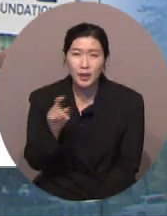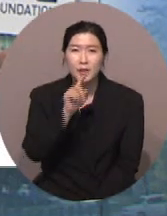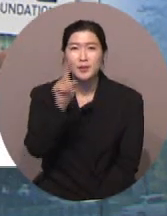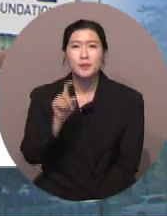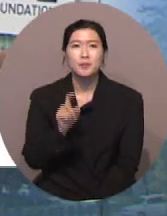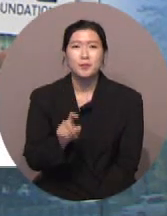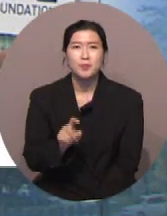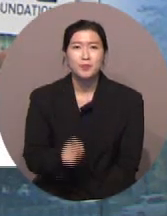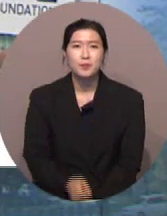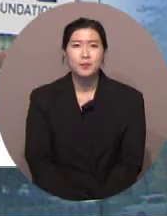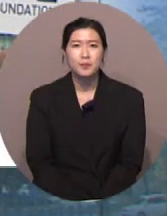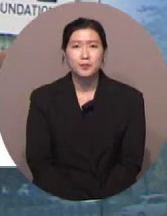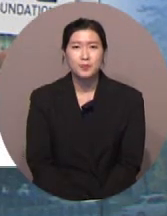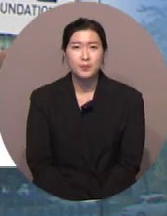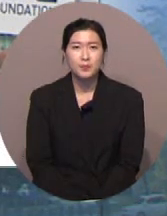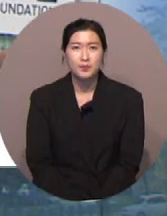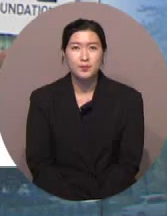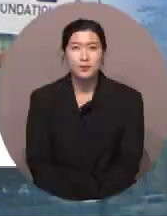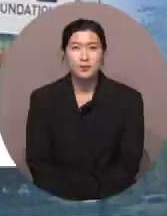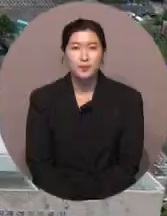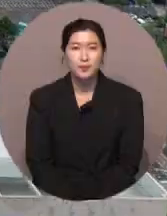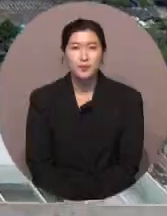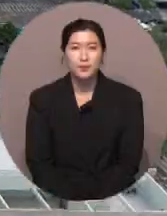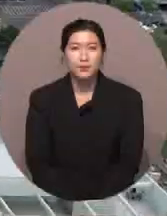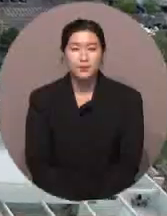관건입니다 조용 생기자 입니다